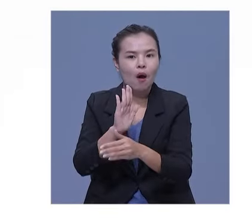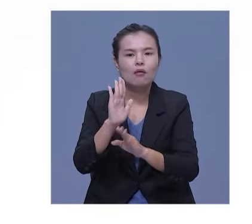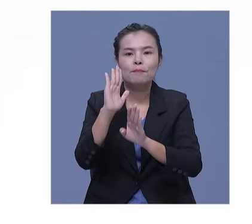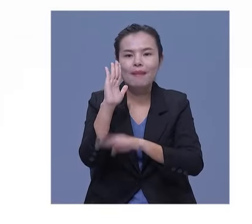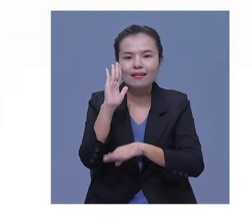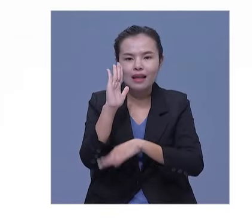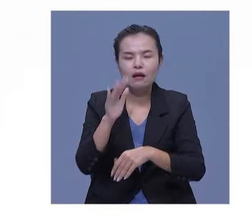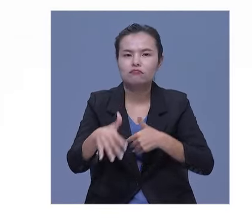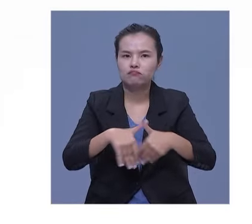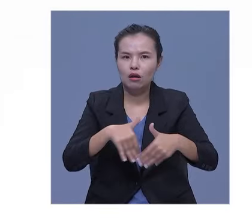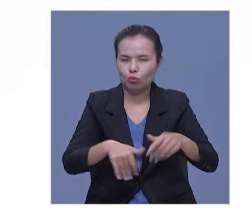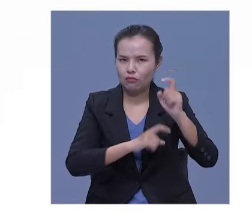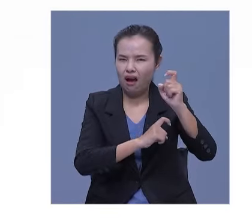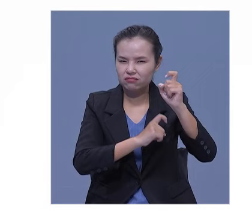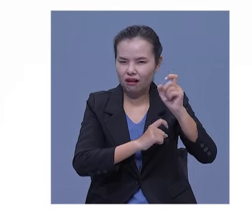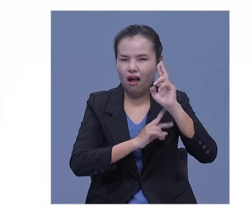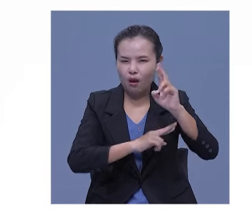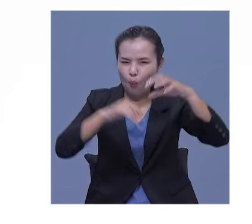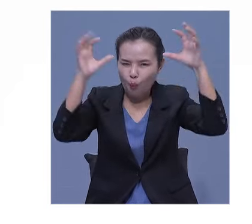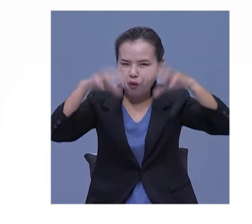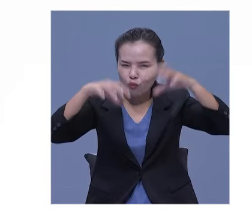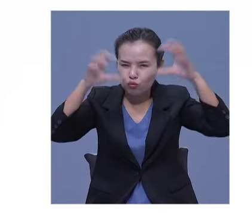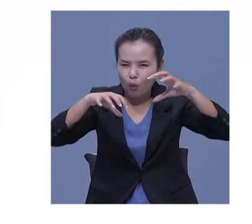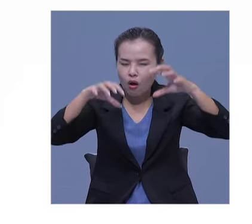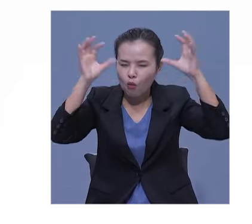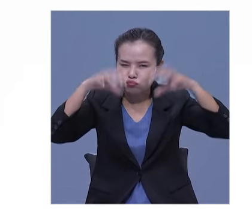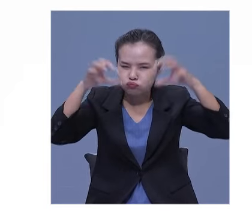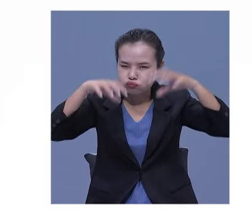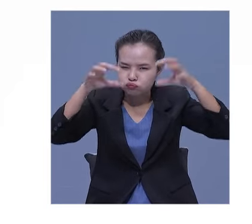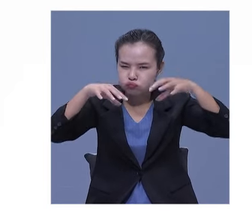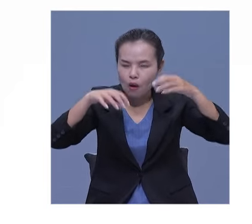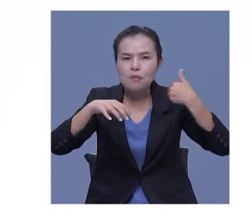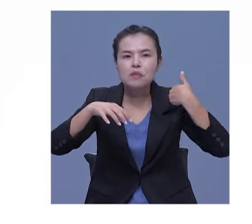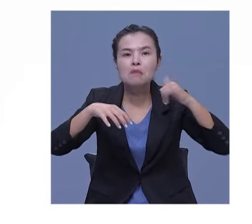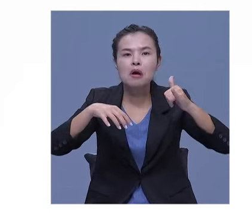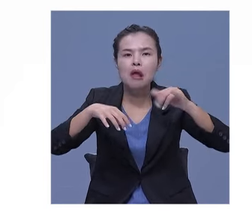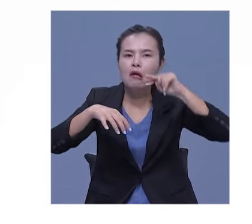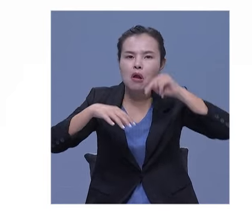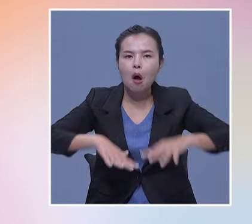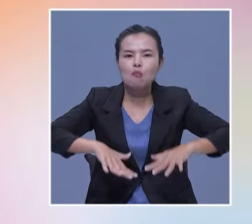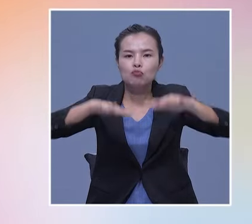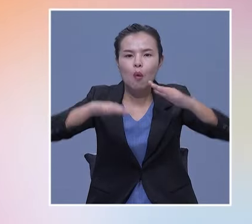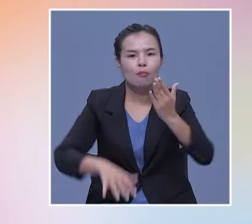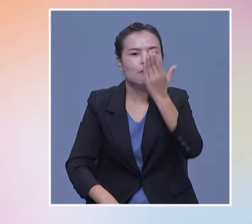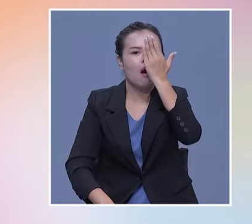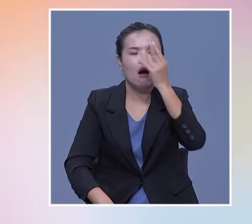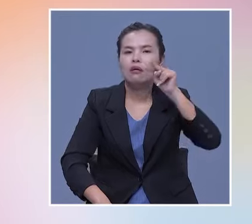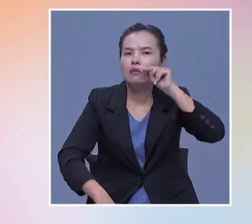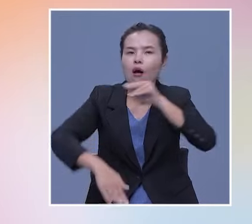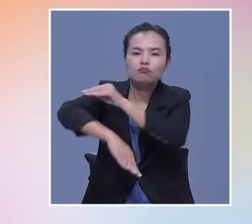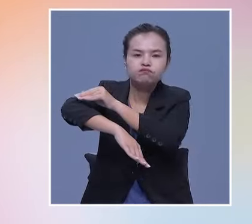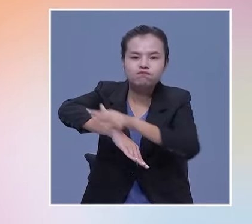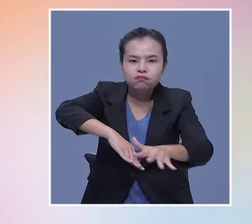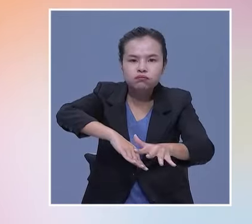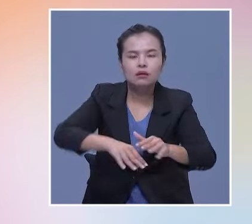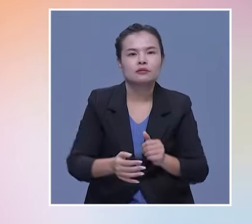ให้ประชาชนระวาอันตรายจากฝนตกหนักและฝนตกสะสมนะครับซึ่งอาจทำให้เกิดน้ำท่วมฉับพลันและน้ำป่าไหลหลาก